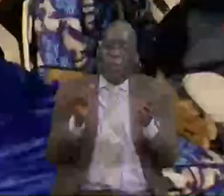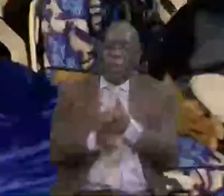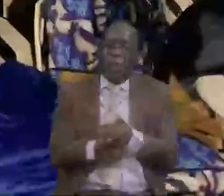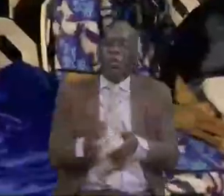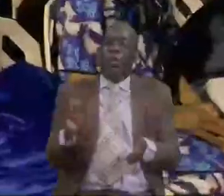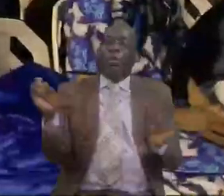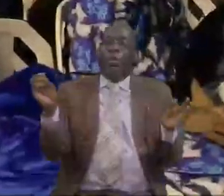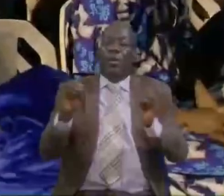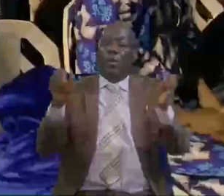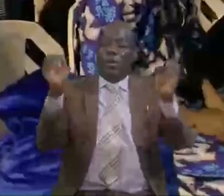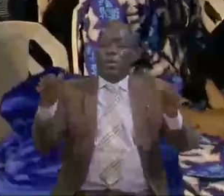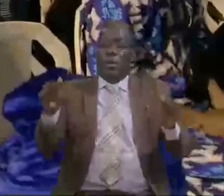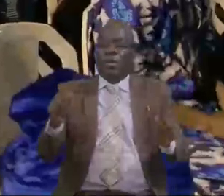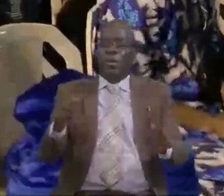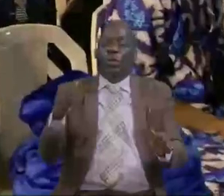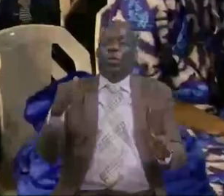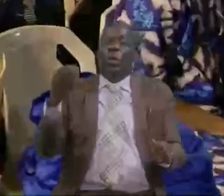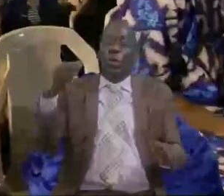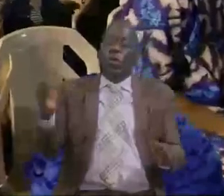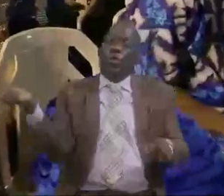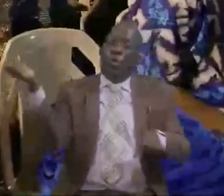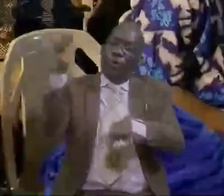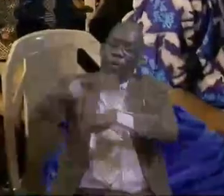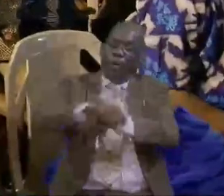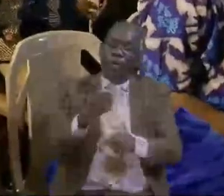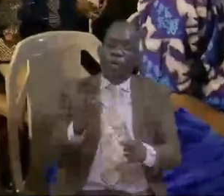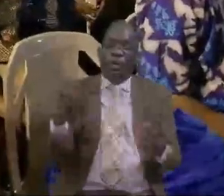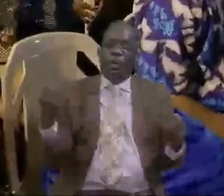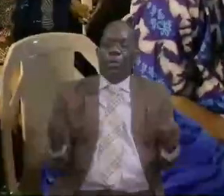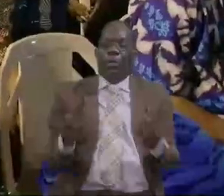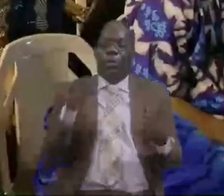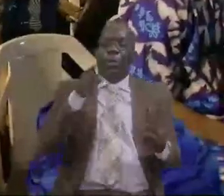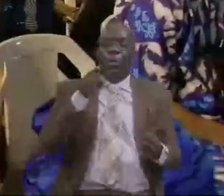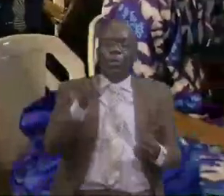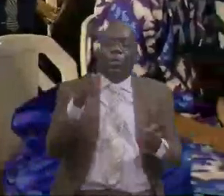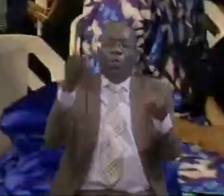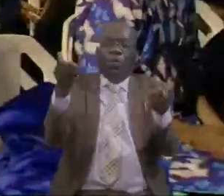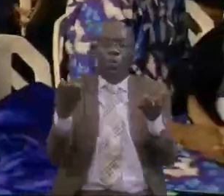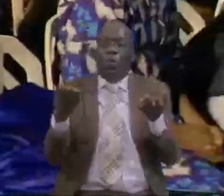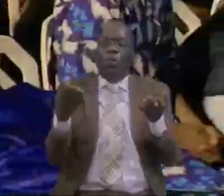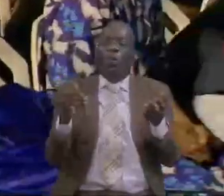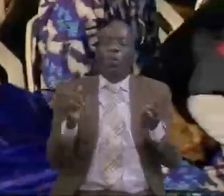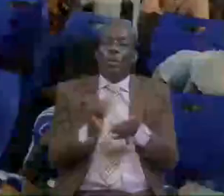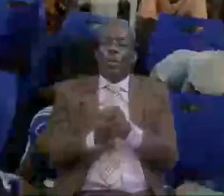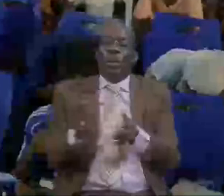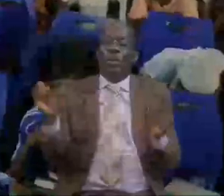cette impossibilité de vaincre le péché. Tu veux cette impossibilité